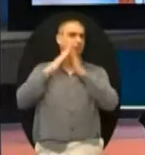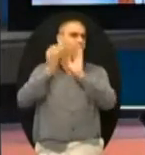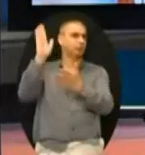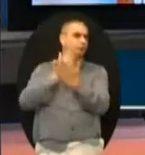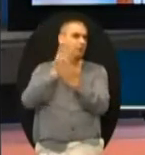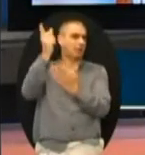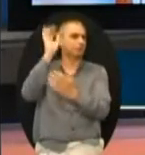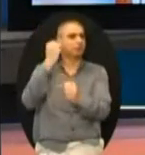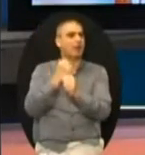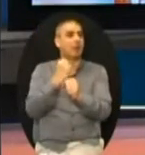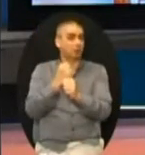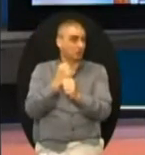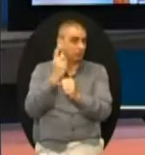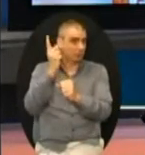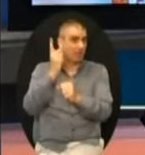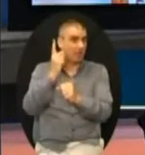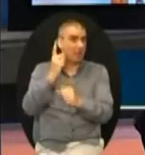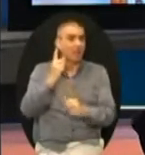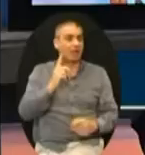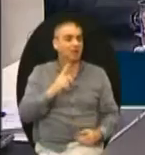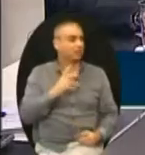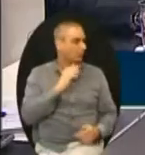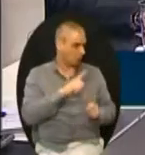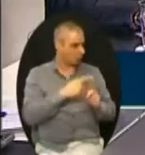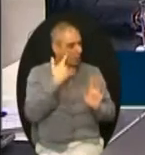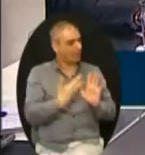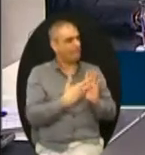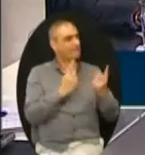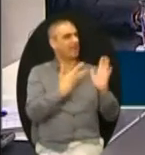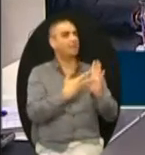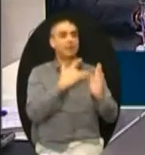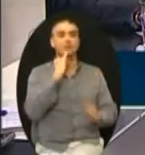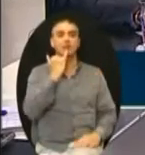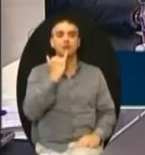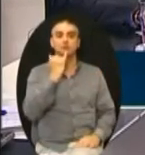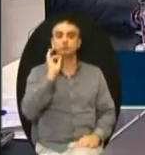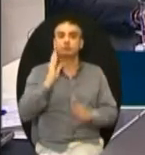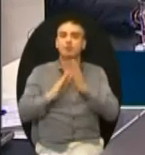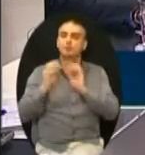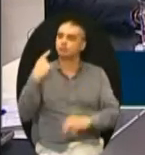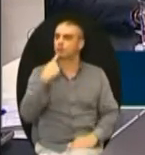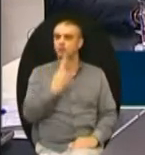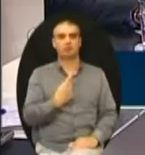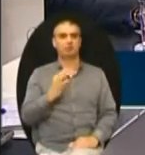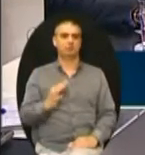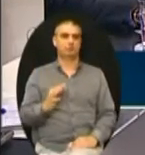כדי לייצר, גם אם לא קיימת הלכה כרגע, בעניין הזה, קייס. כן, לייצר הלכה, וכדי שבית המשפט יאמר את